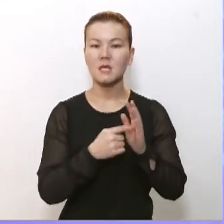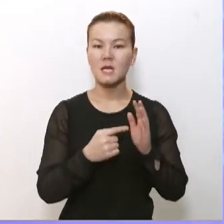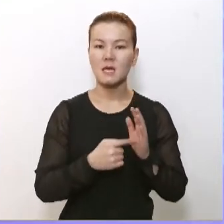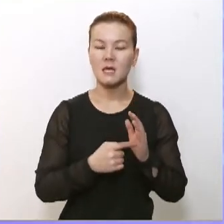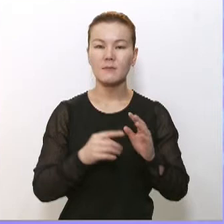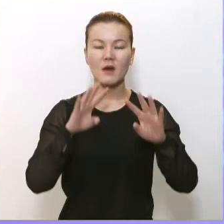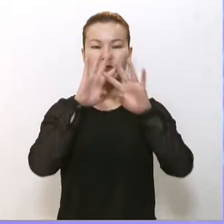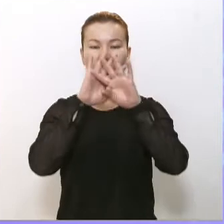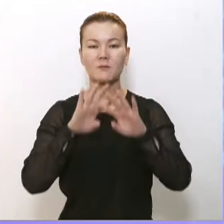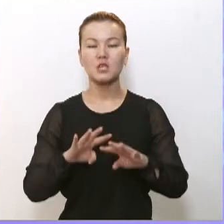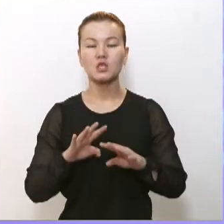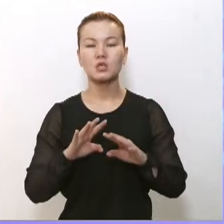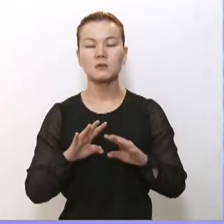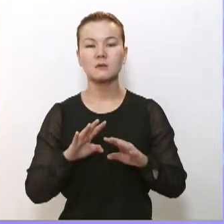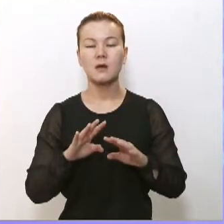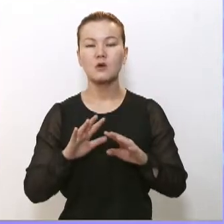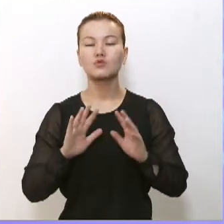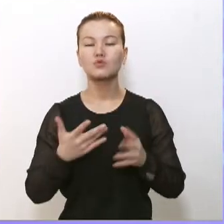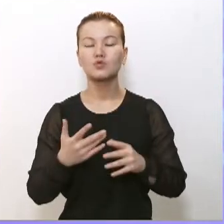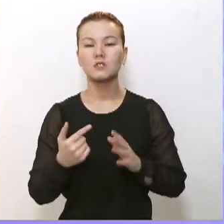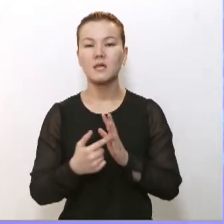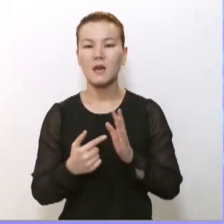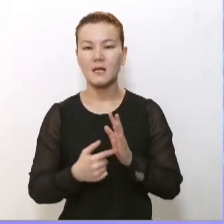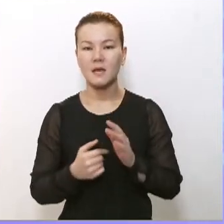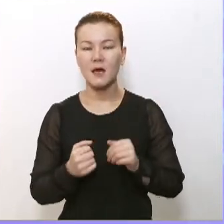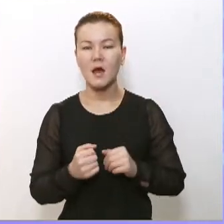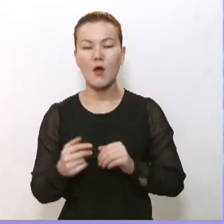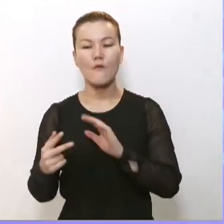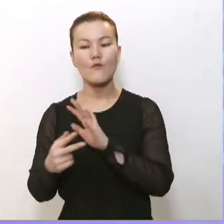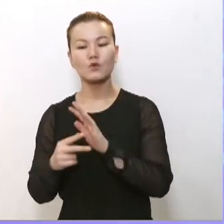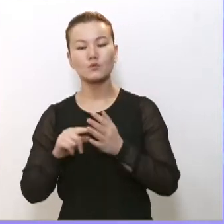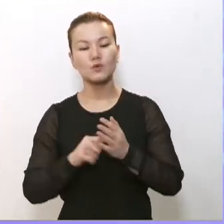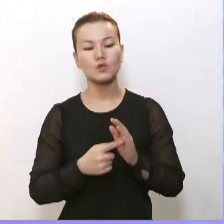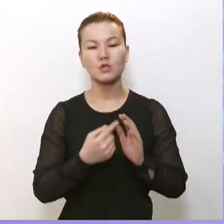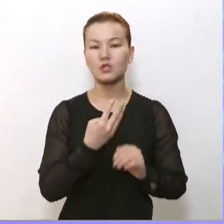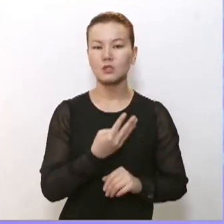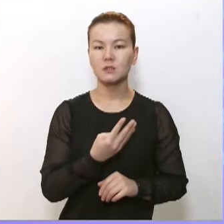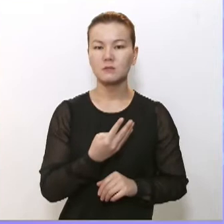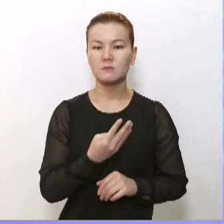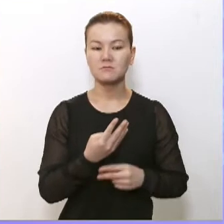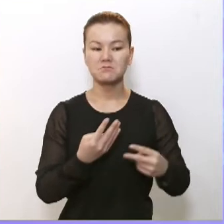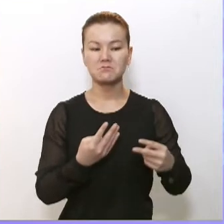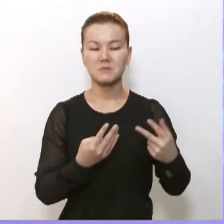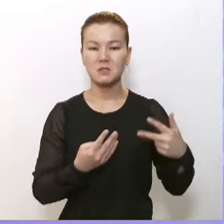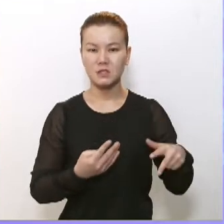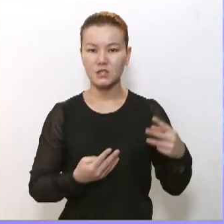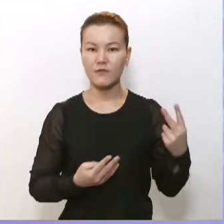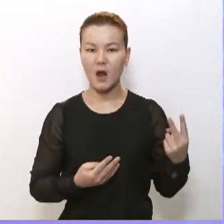табличных случаев деления 8 умножить на 4 32